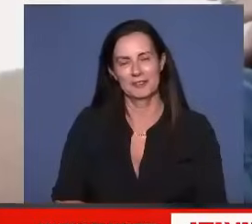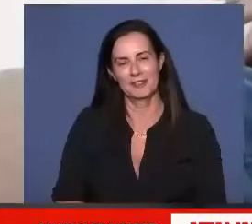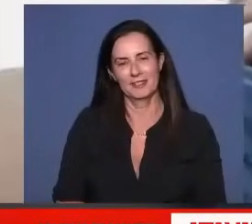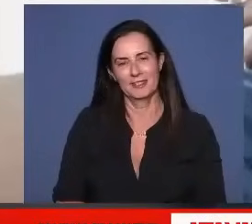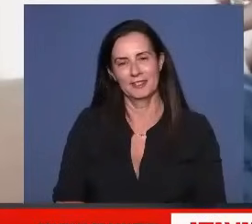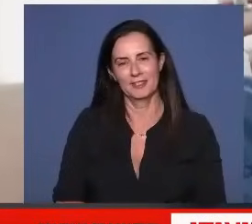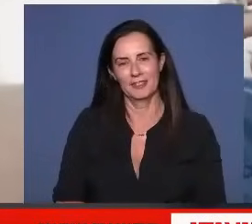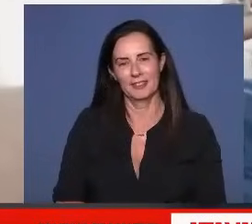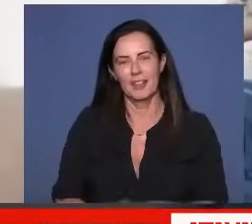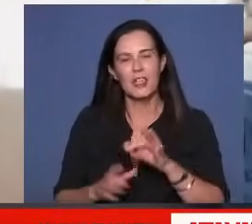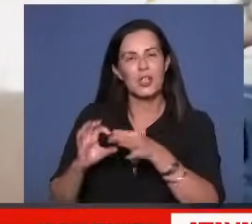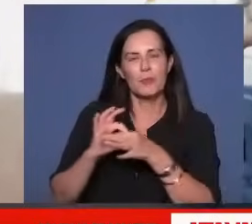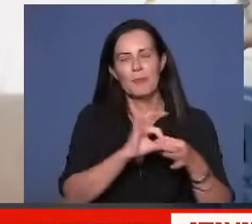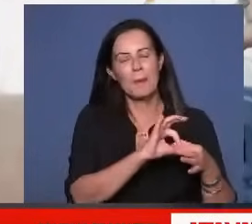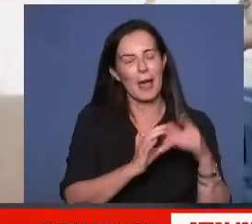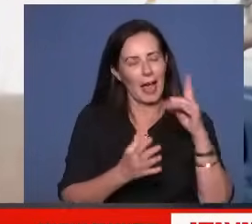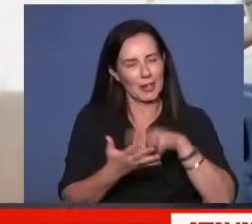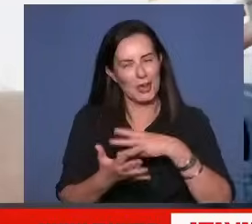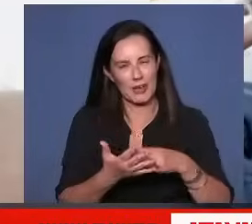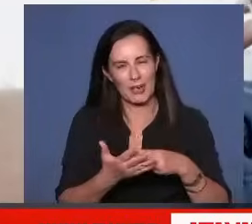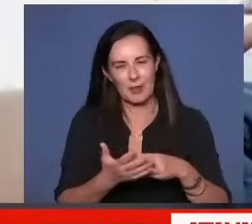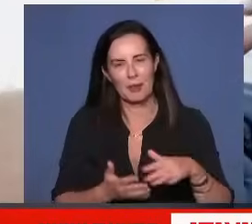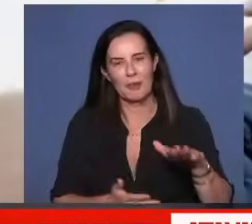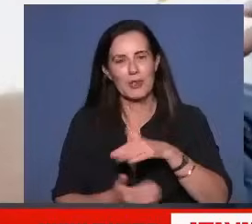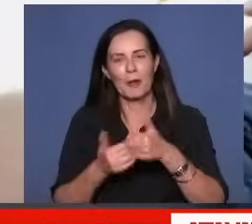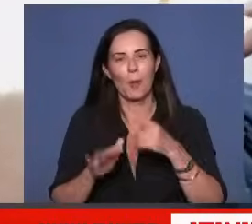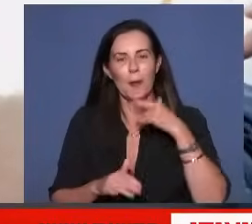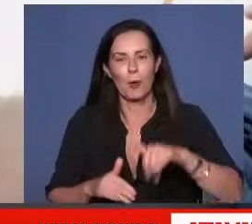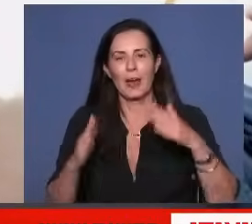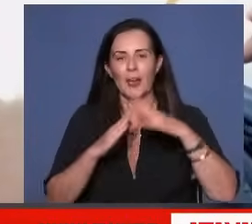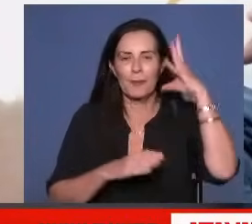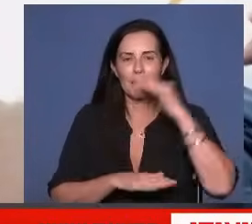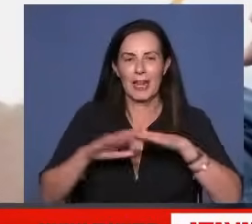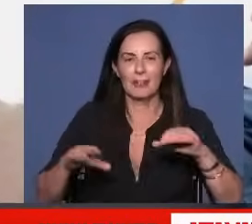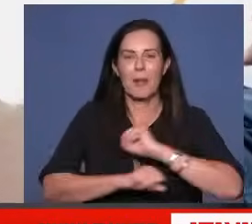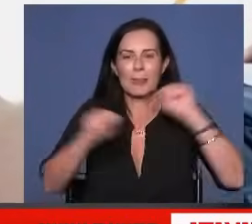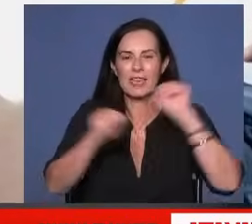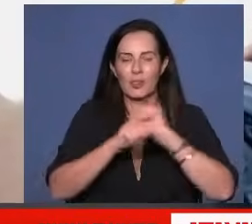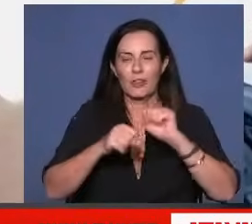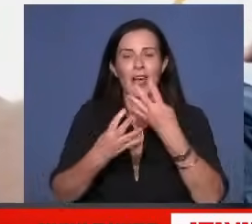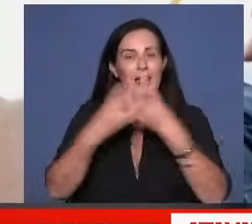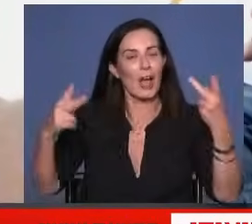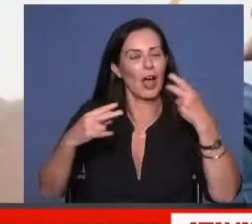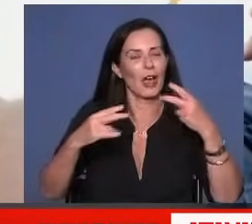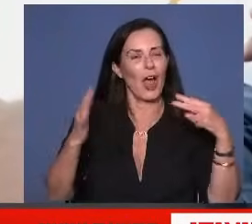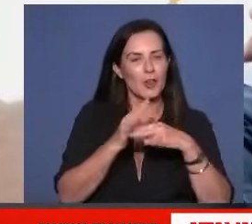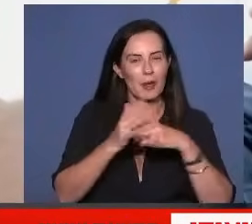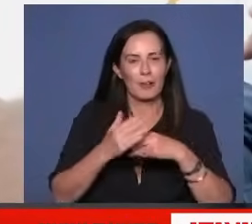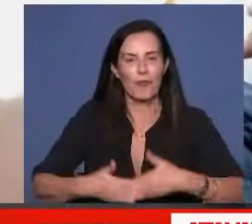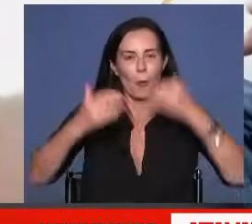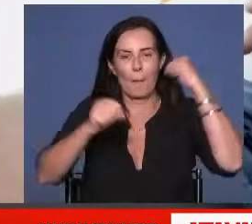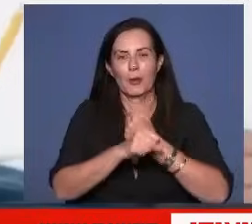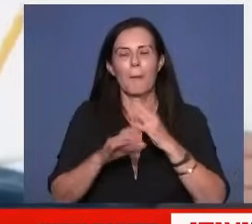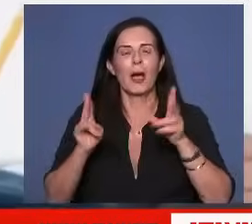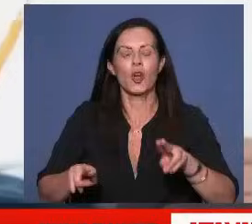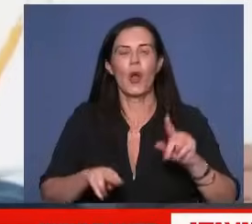יש משפט מאחד השירים משטח פתוח שאומר כאן גרנו בכיף ילדים ופצצות, גדר חשמלית וחומה מבטון, מה כבר יכול